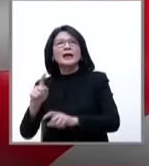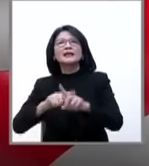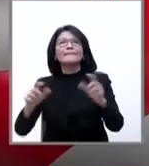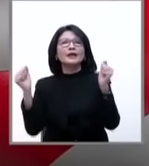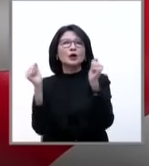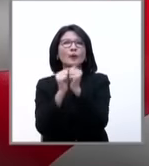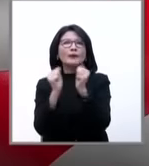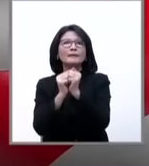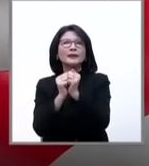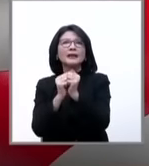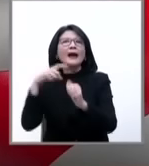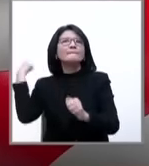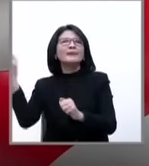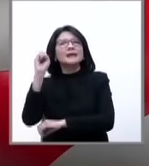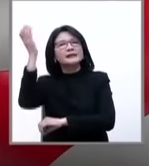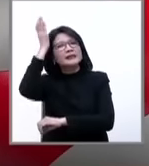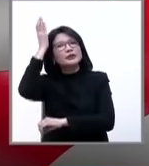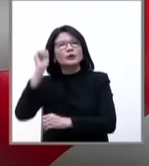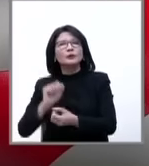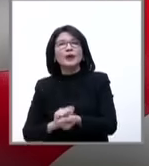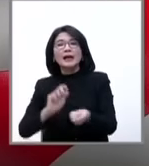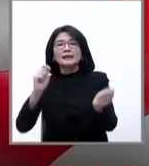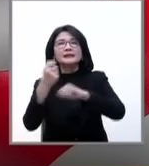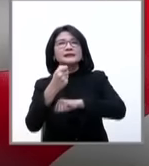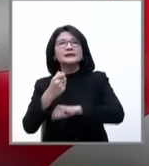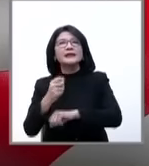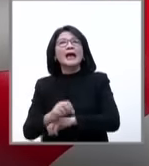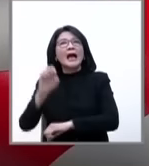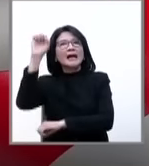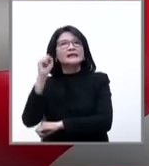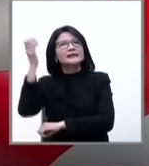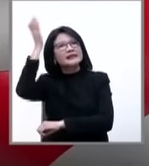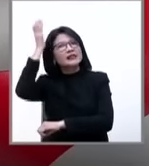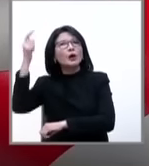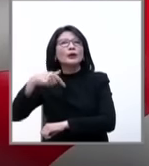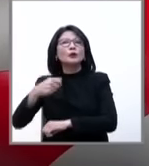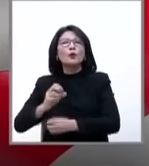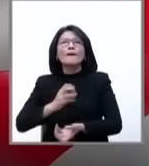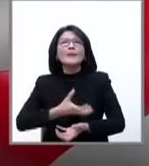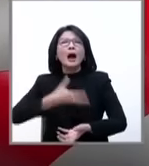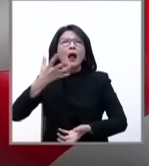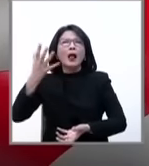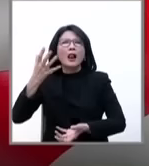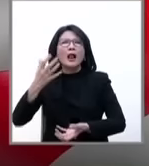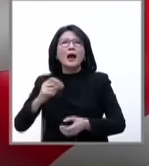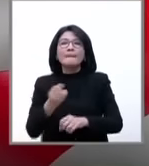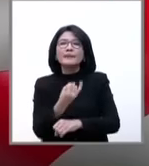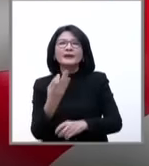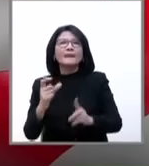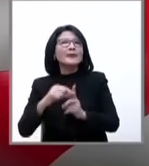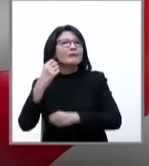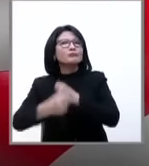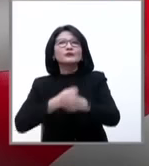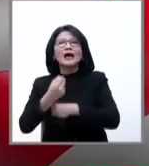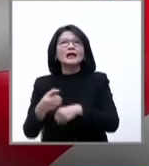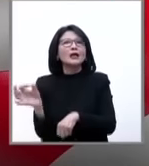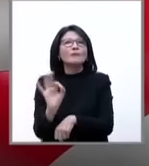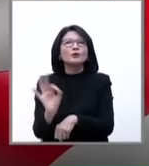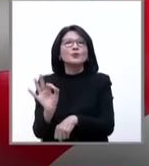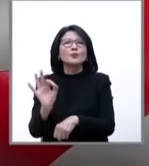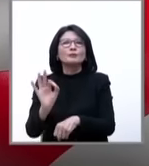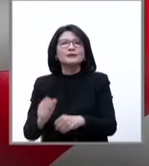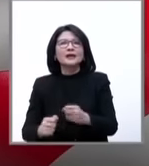ngetes, apa tujuannya menjatuhkan, hanya yang bersangkutan yang tahu. Tetapi menurut saya kalau dilihat dari kaidah berbahasa saja, ini